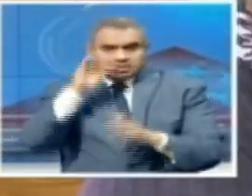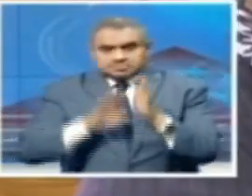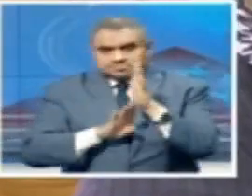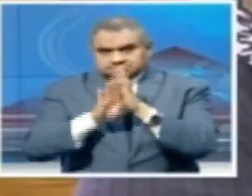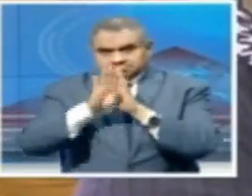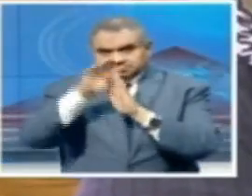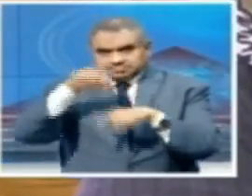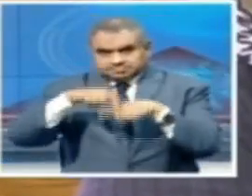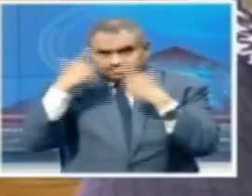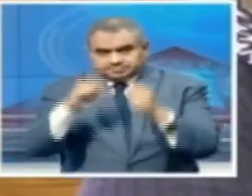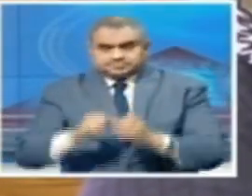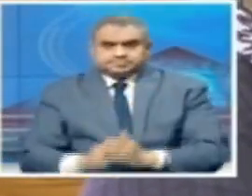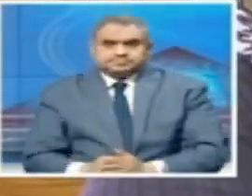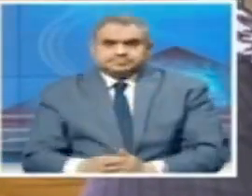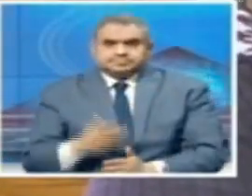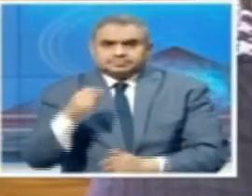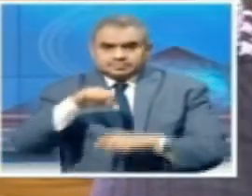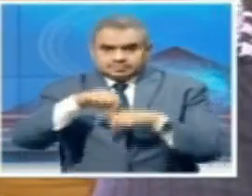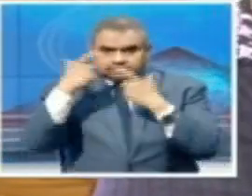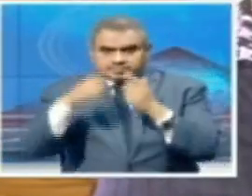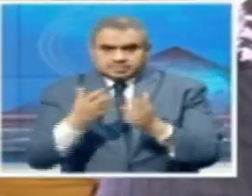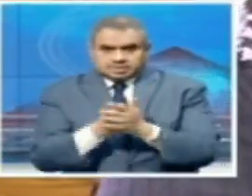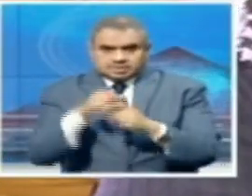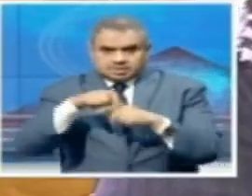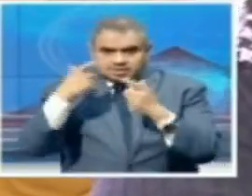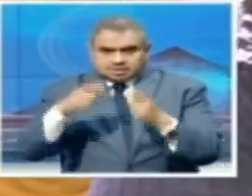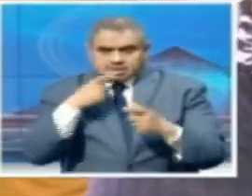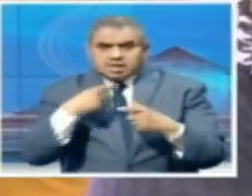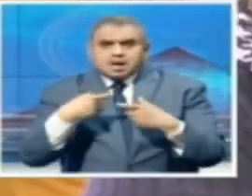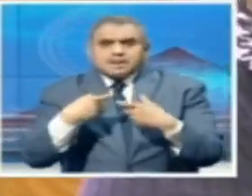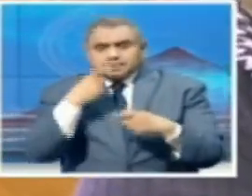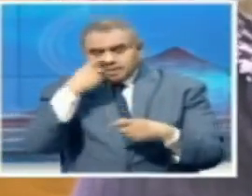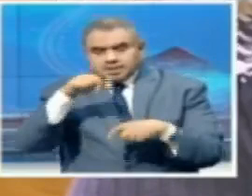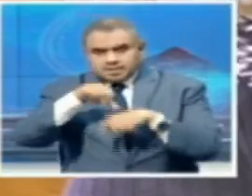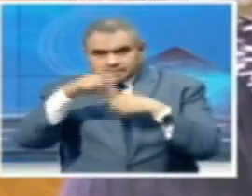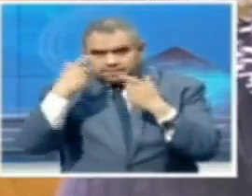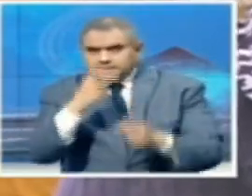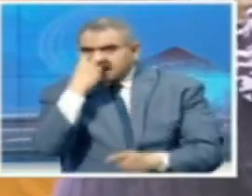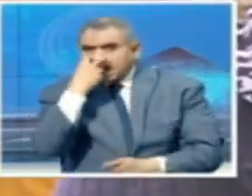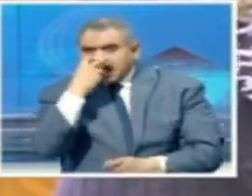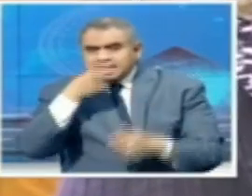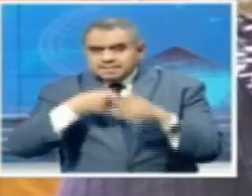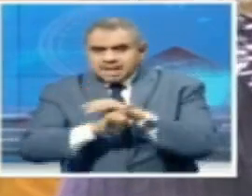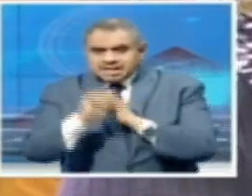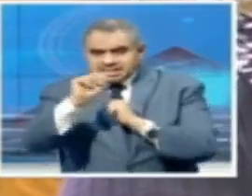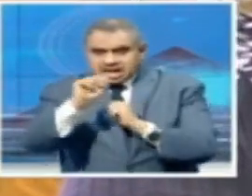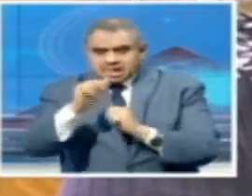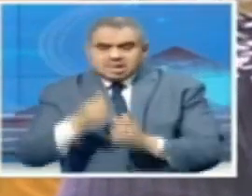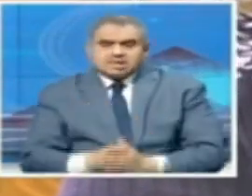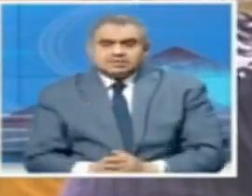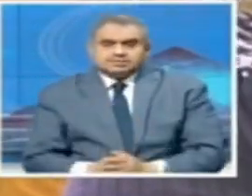احنا منطقه طبيعه منطقه مصر القديمه الطبيه منطقه كلها عشوائيات،